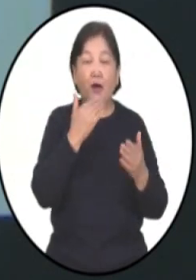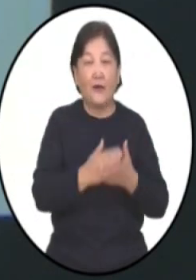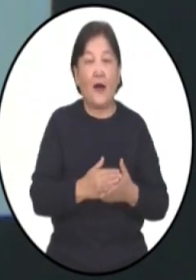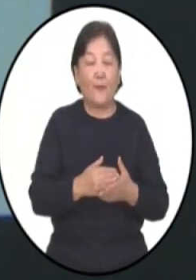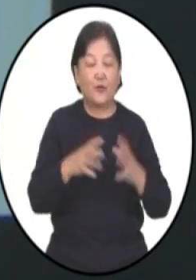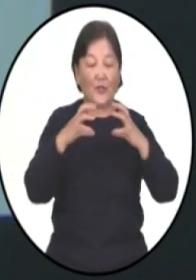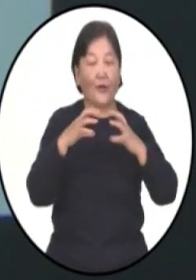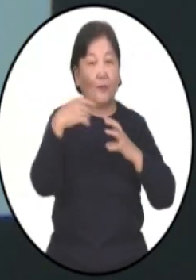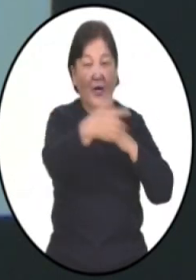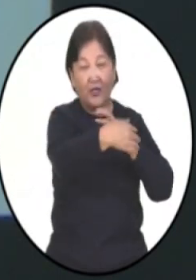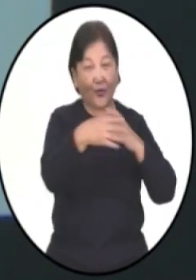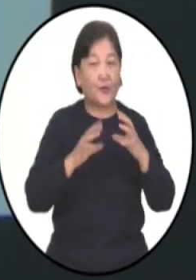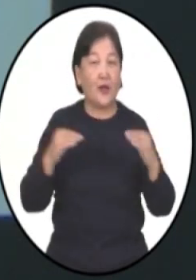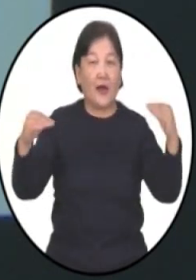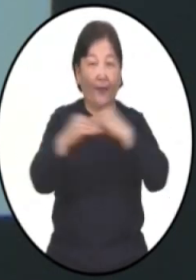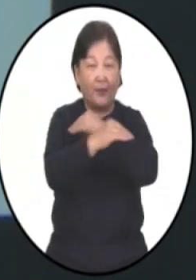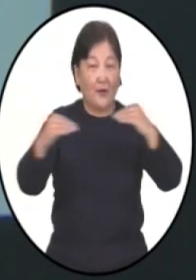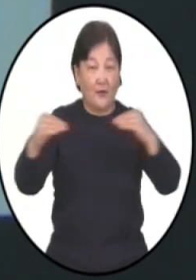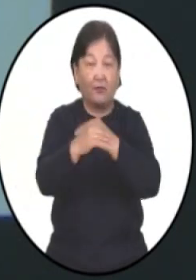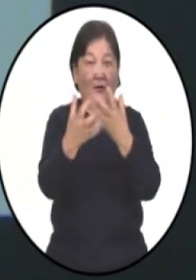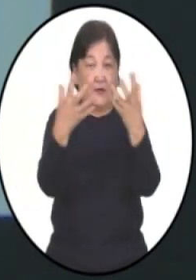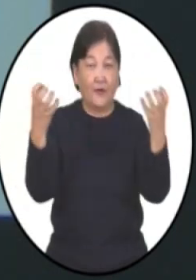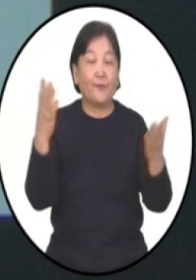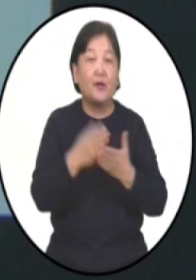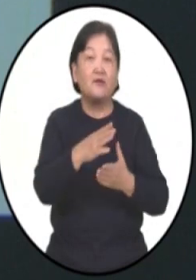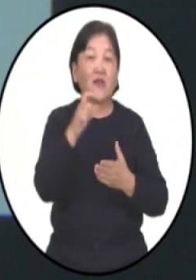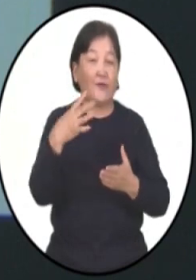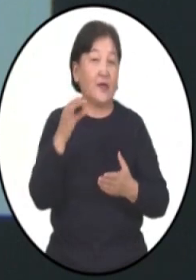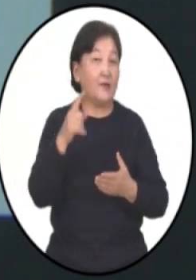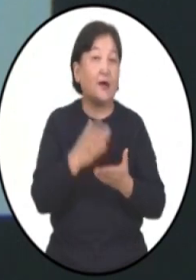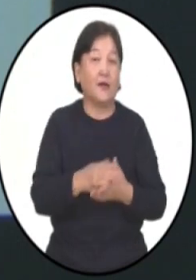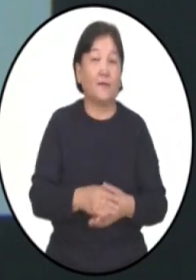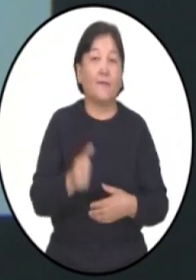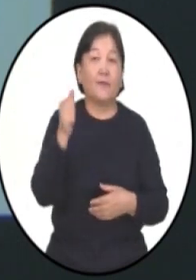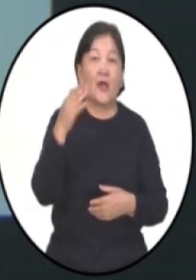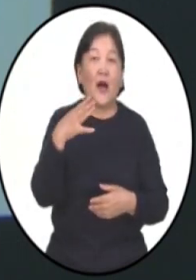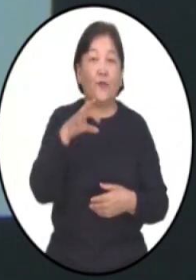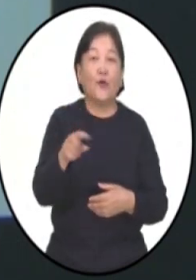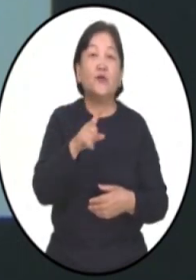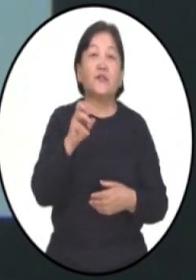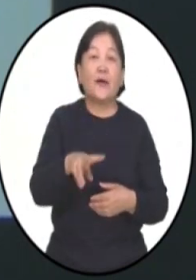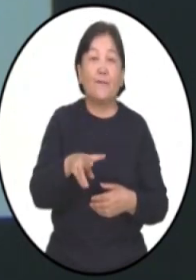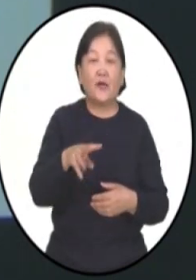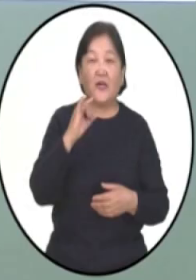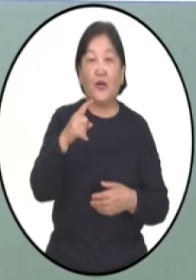дэлхий дээр хамгийн их хөгжсөн автозамын тээвэр бол тээвэр гэдэг байна нэ.